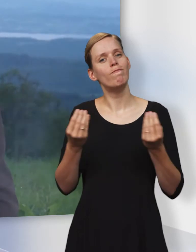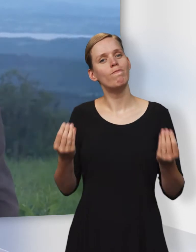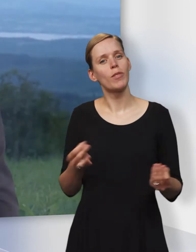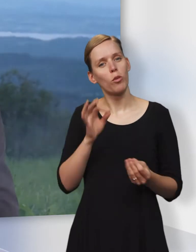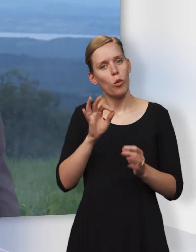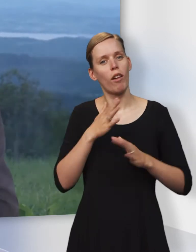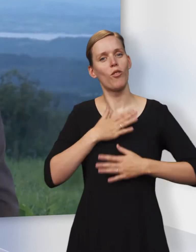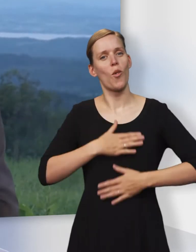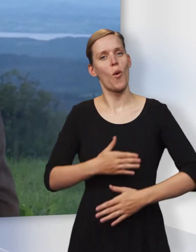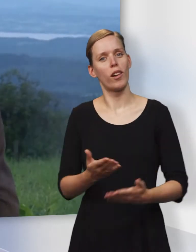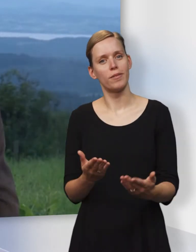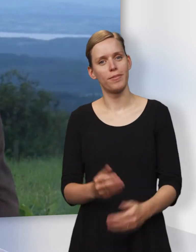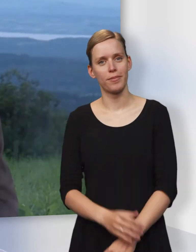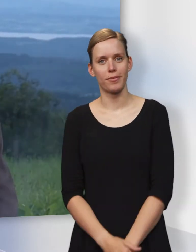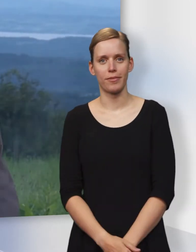gehen.